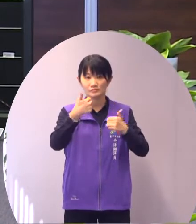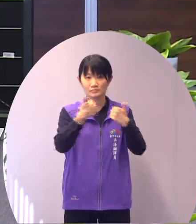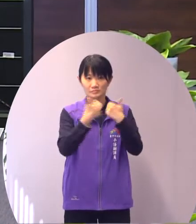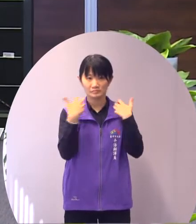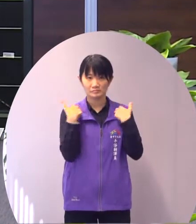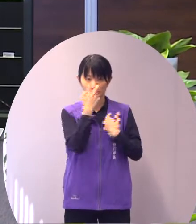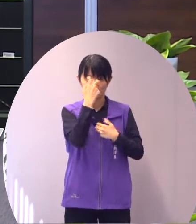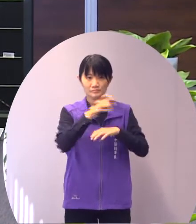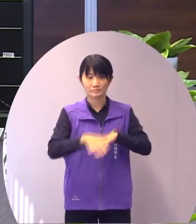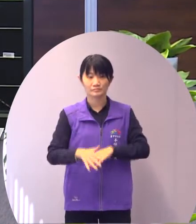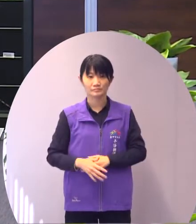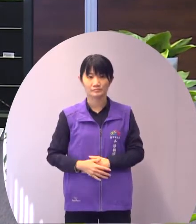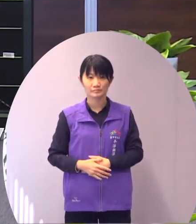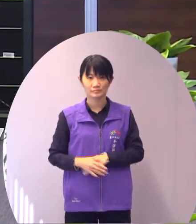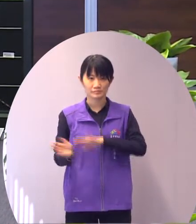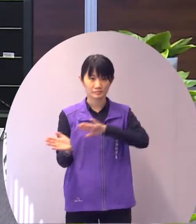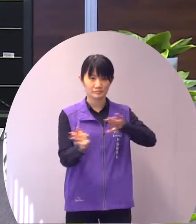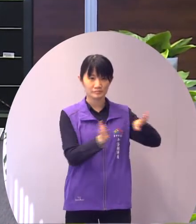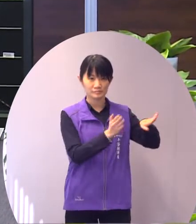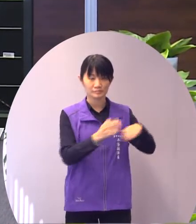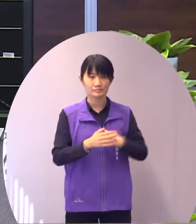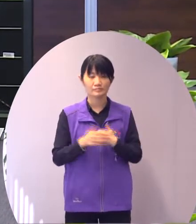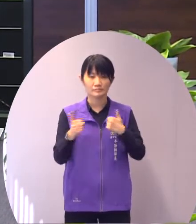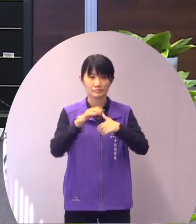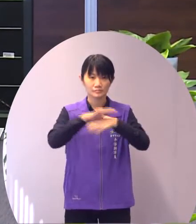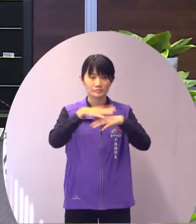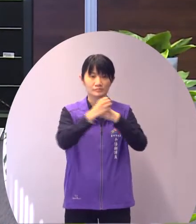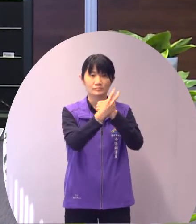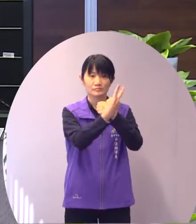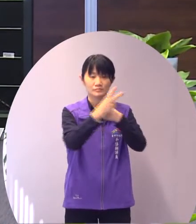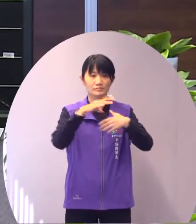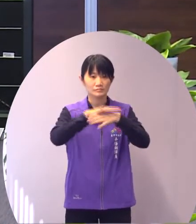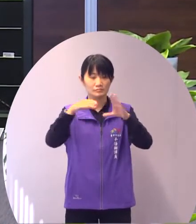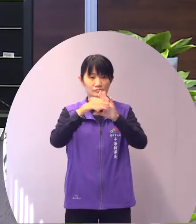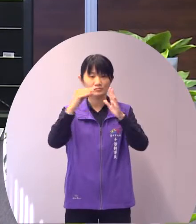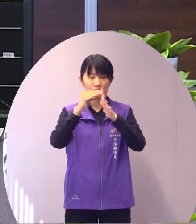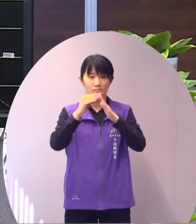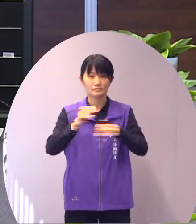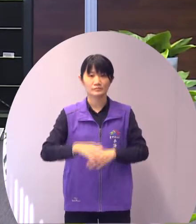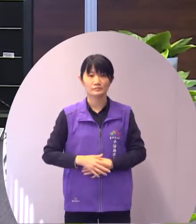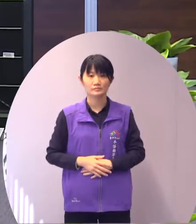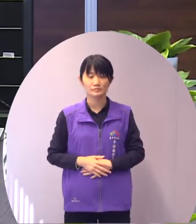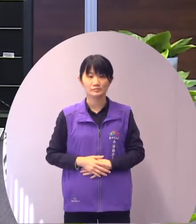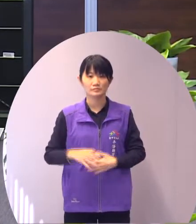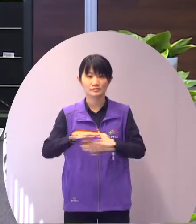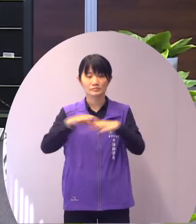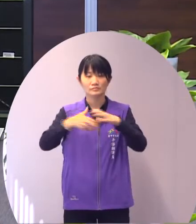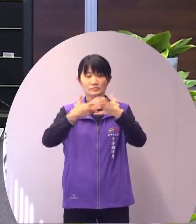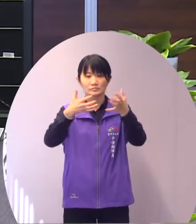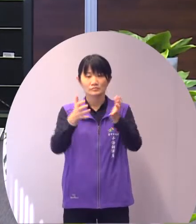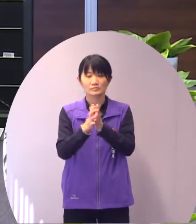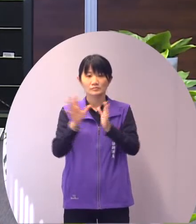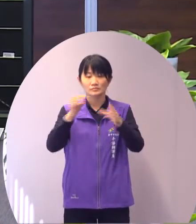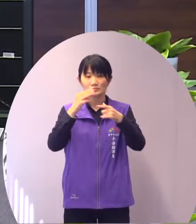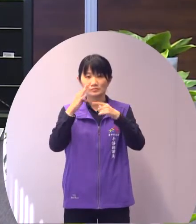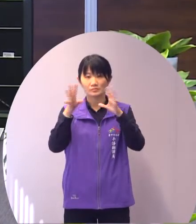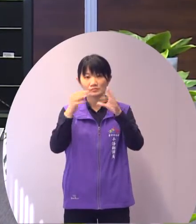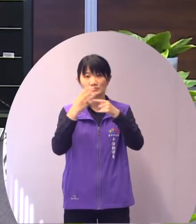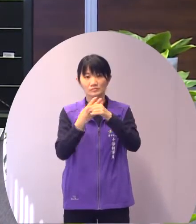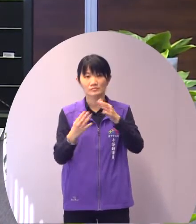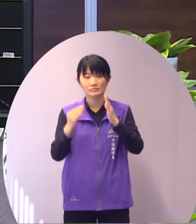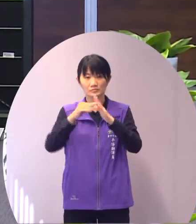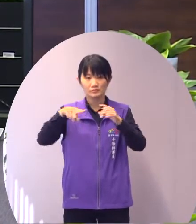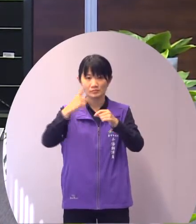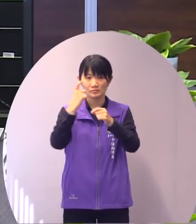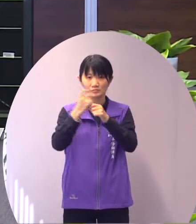议。 案号电文02，提案机关文化局，案由文化部文化资产局